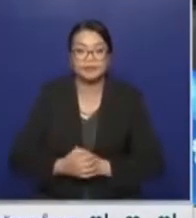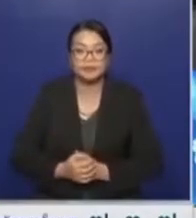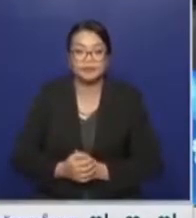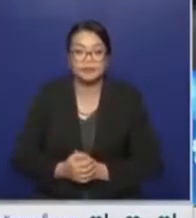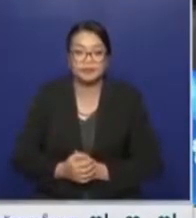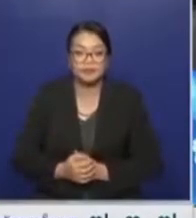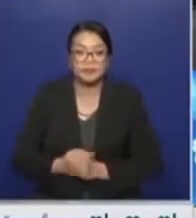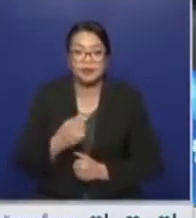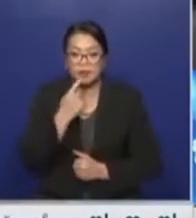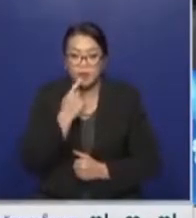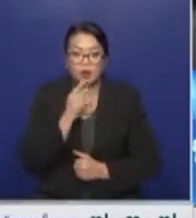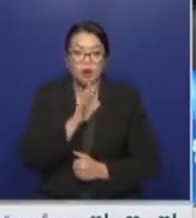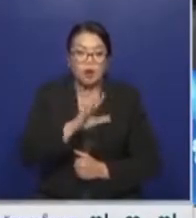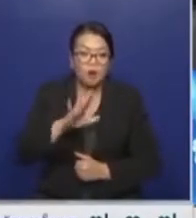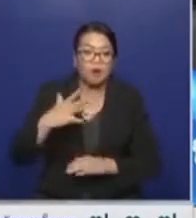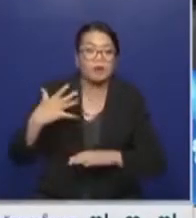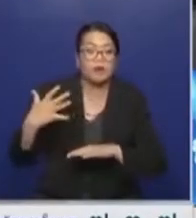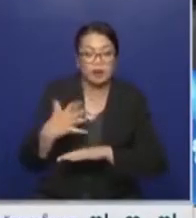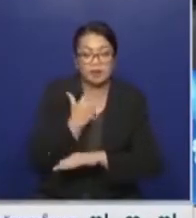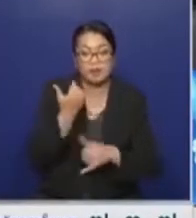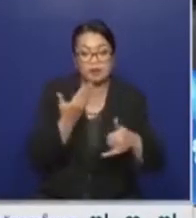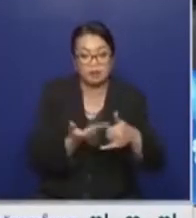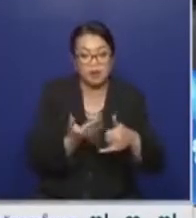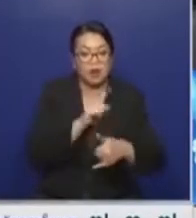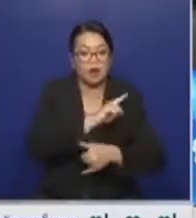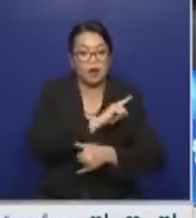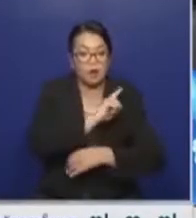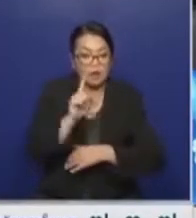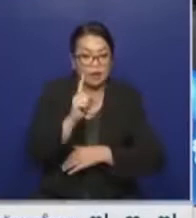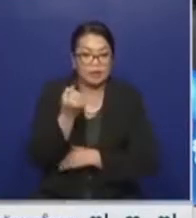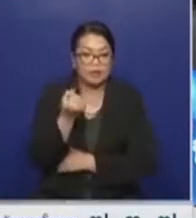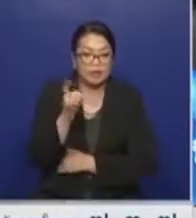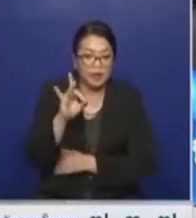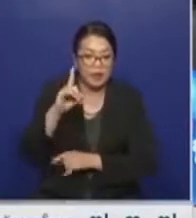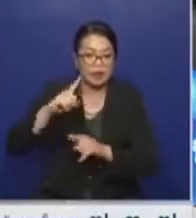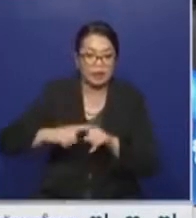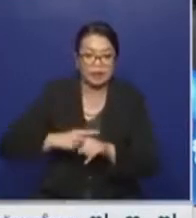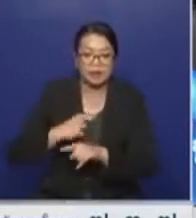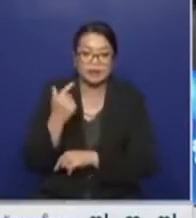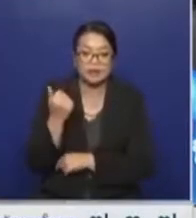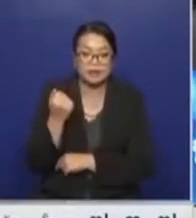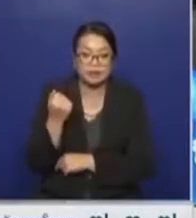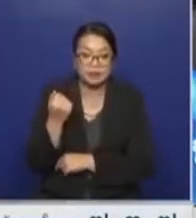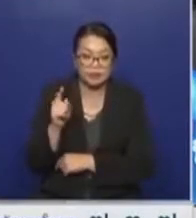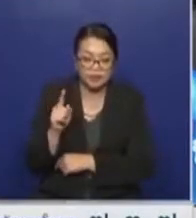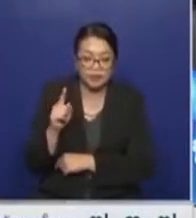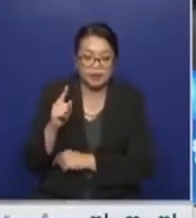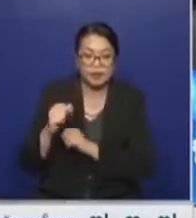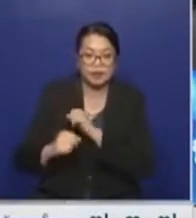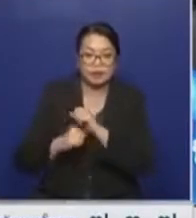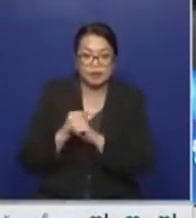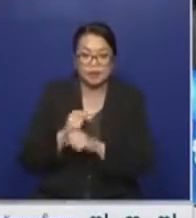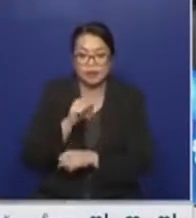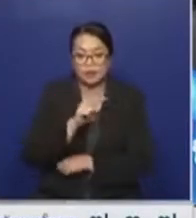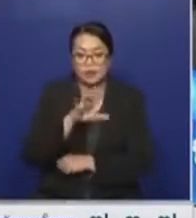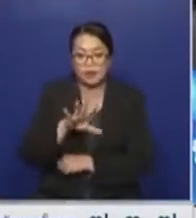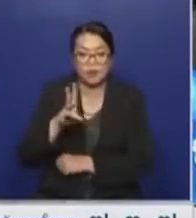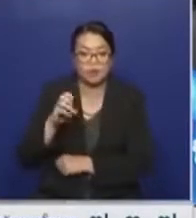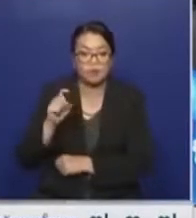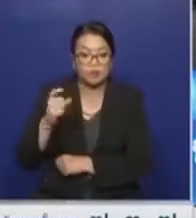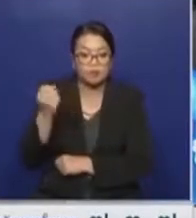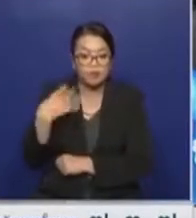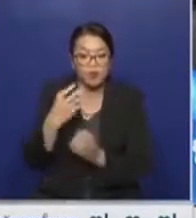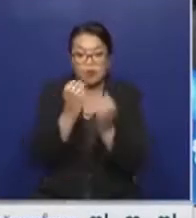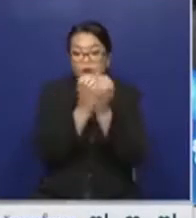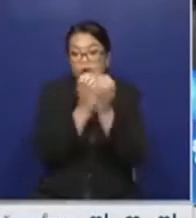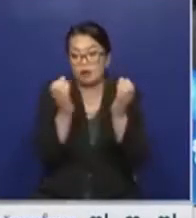คำพูดของนักการเมืองท่านหนึ่งในวันที่18พฤศจิกา2561นะคะที่บอกว่ารัฐธรรมนูญ